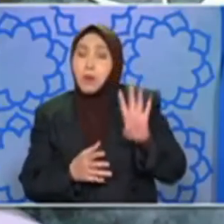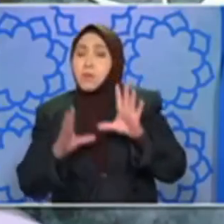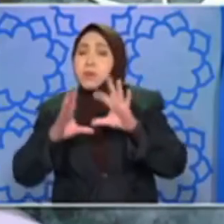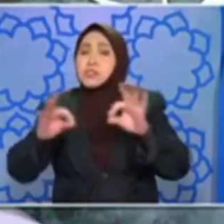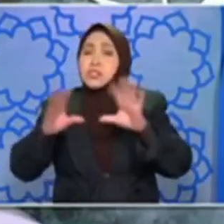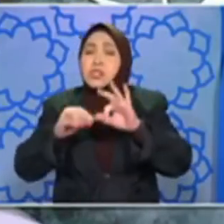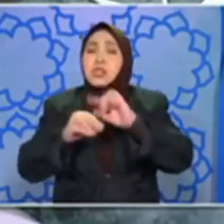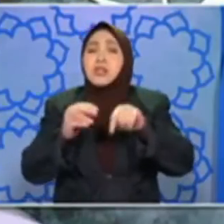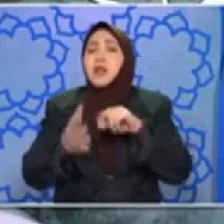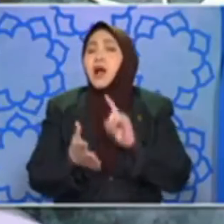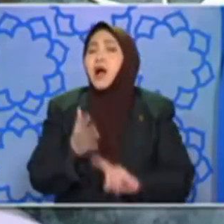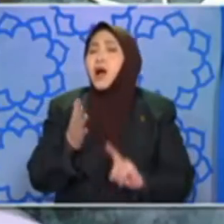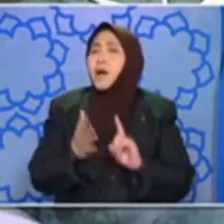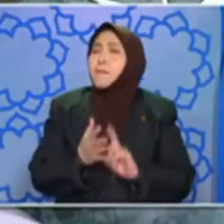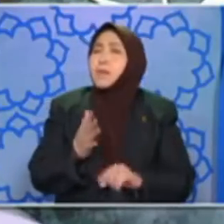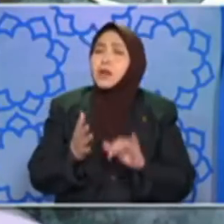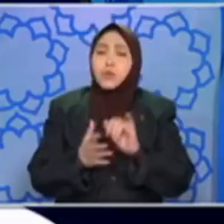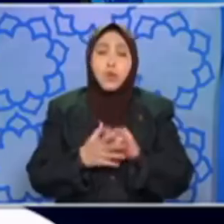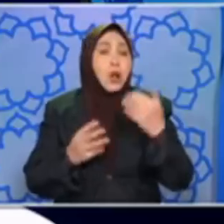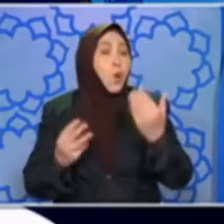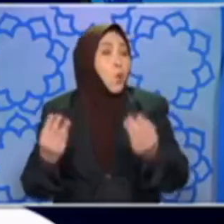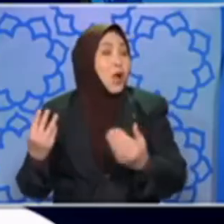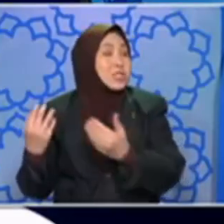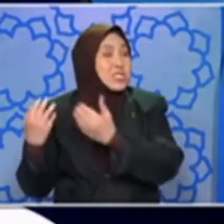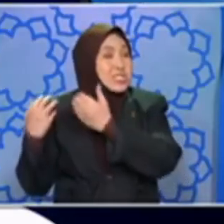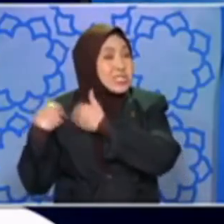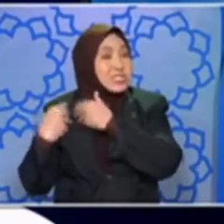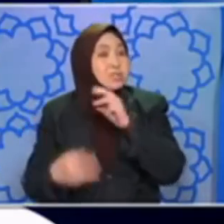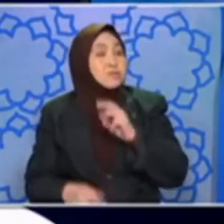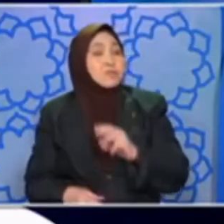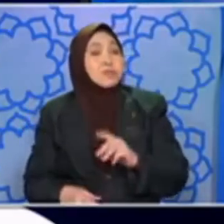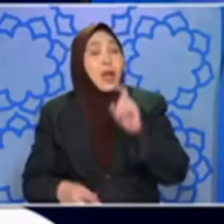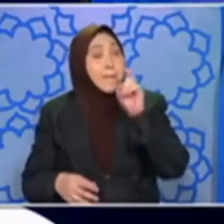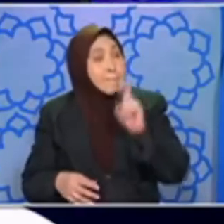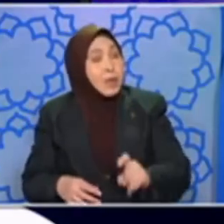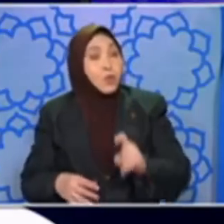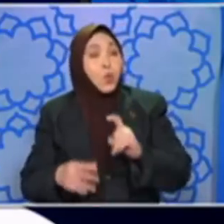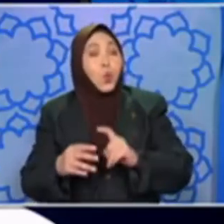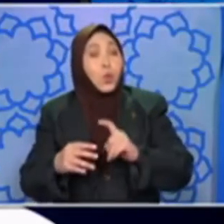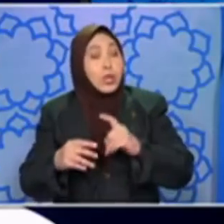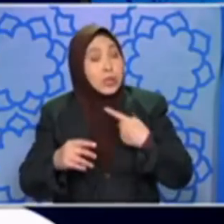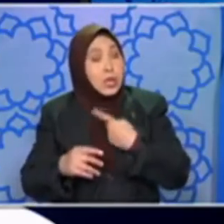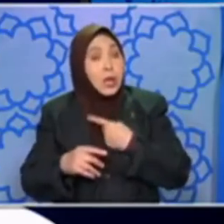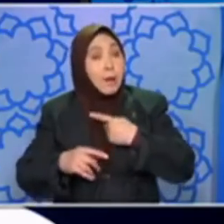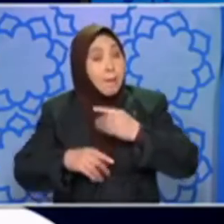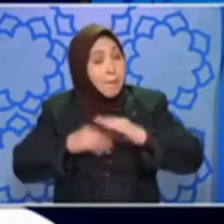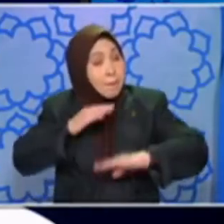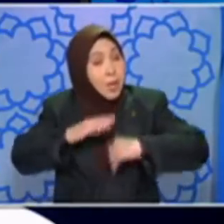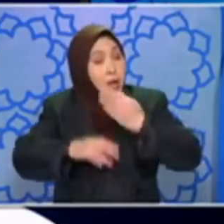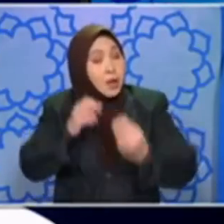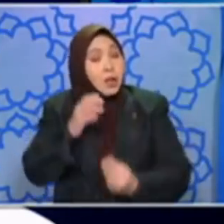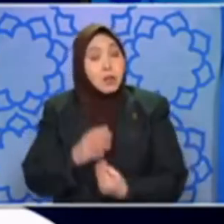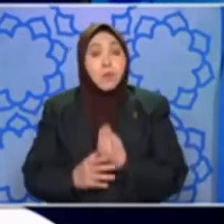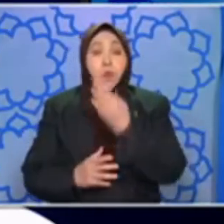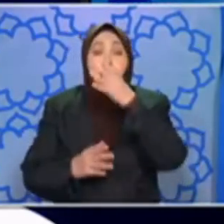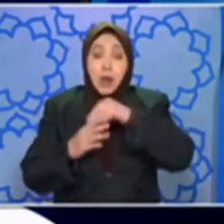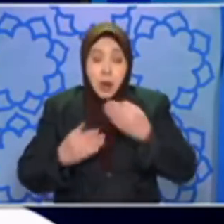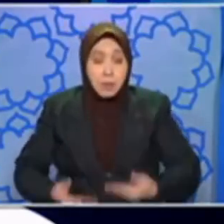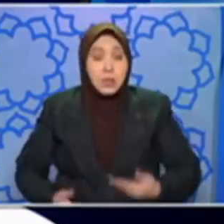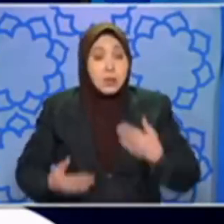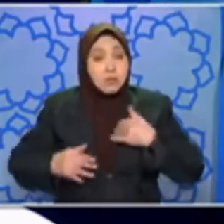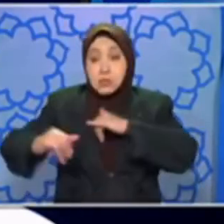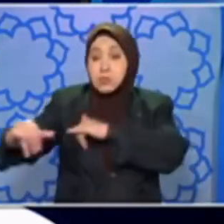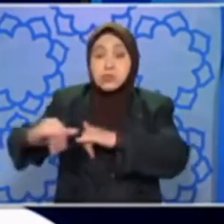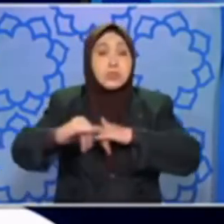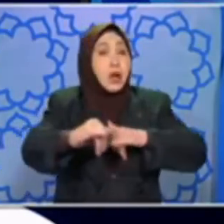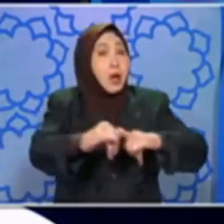tentang apakah kewajipan yang perlu dibina dalam diri dan keluarga di peringkat sesama manusia, di